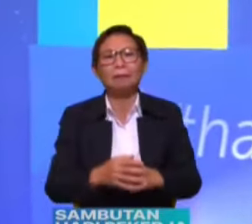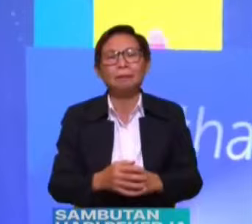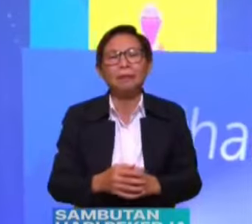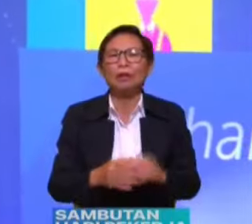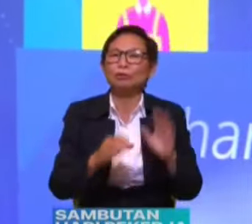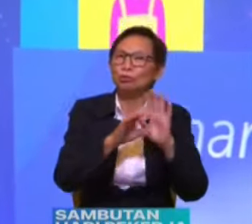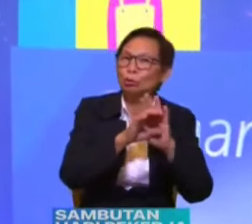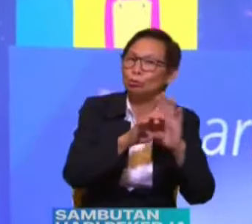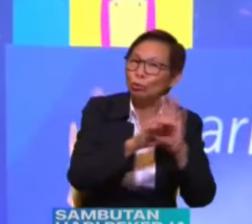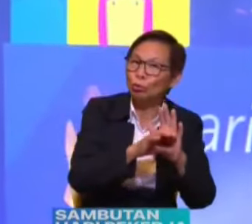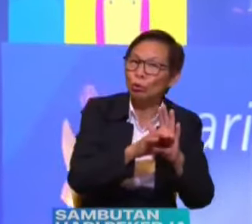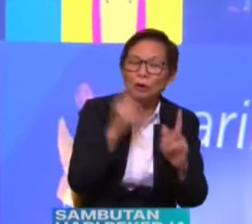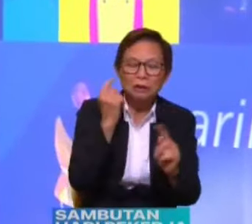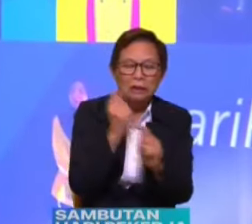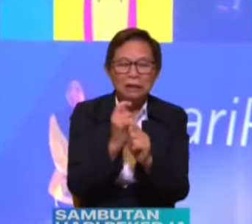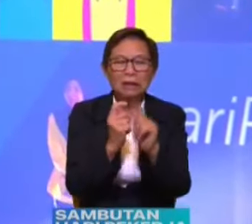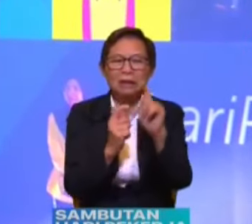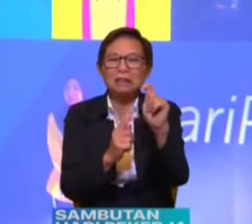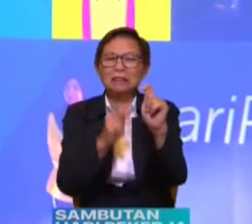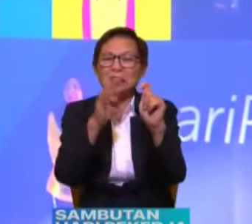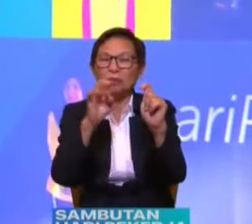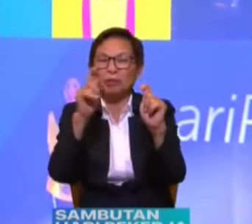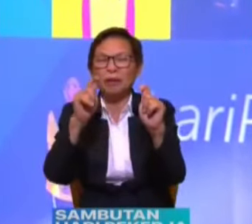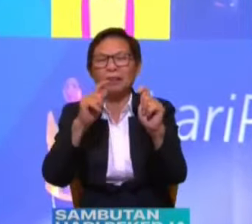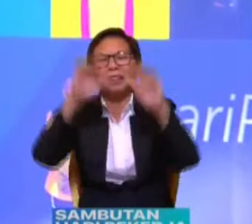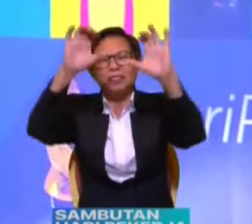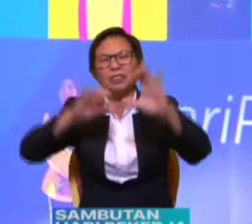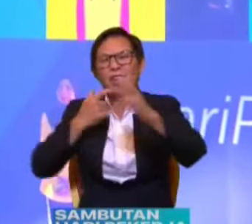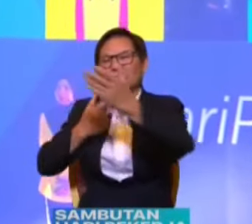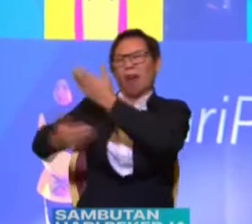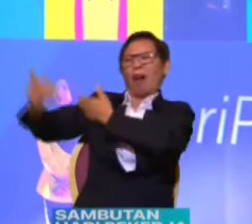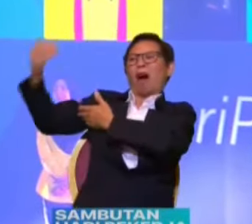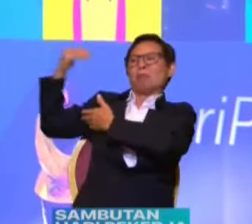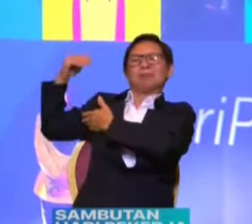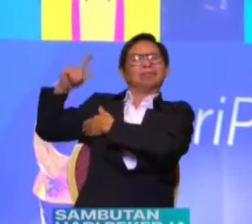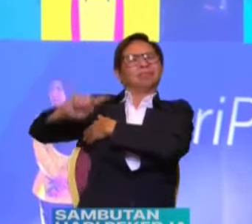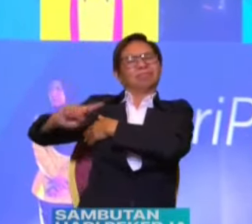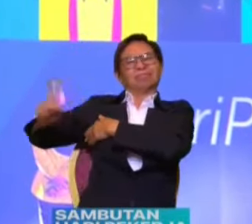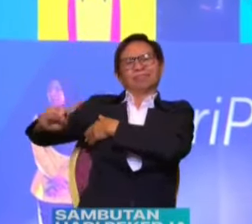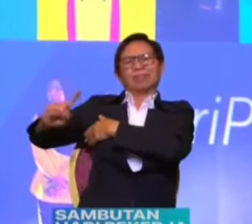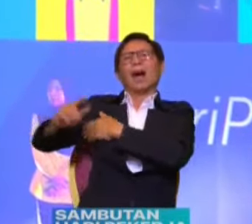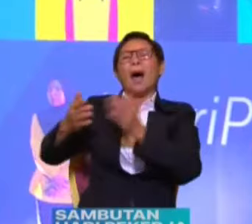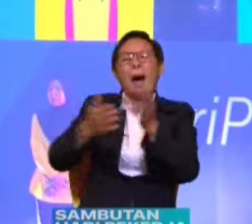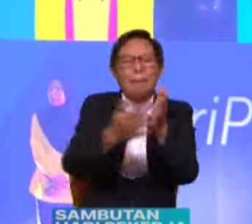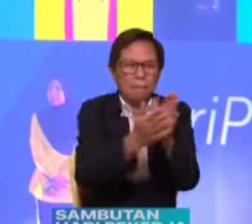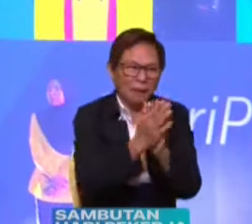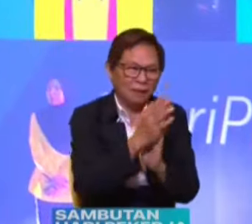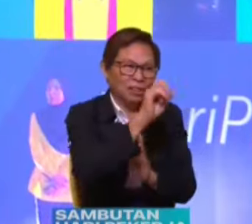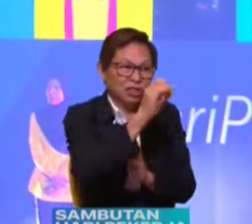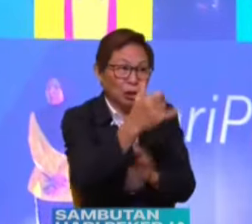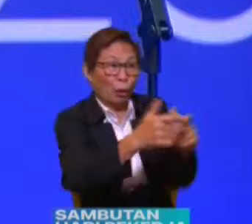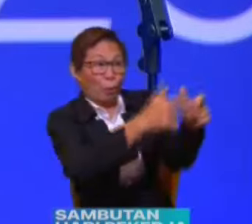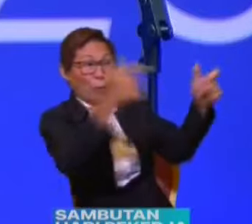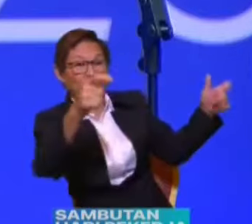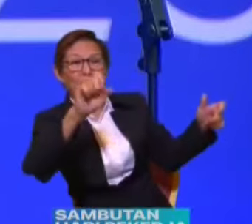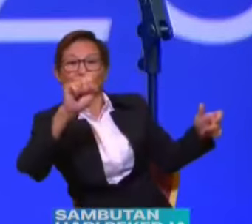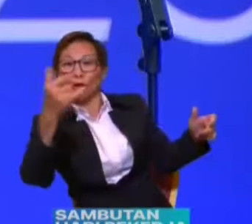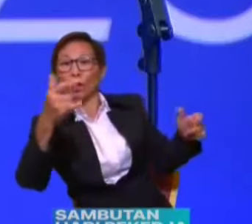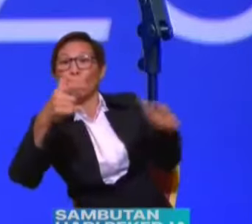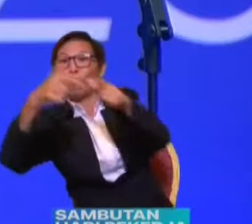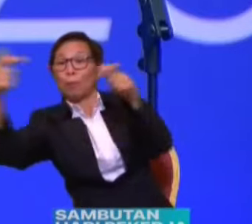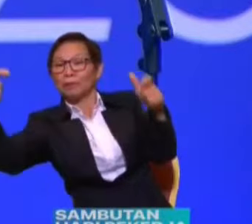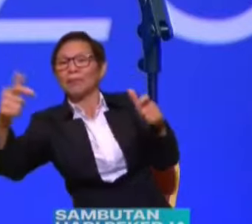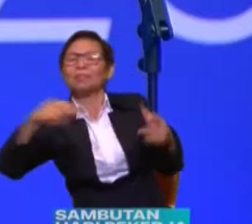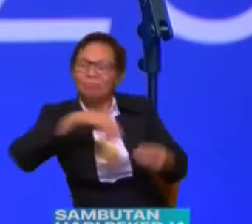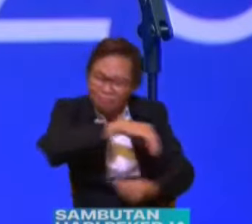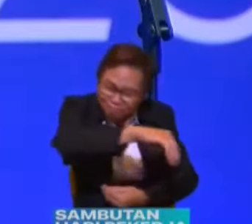Umpamanya kekal TVET skop lama, tak boleh. Jadi minta syarikat-syarikat besar ambil